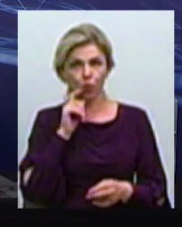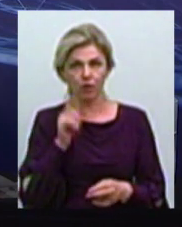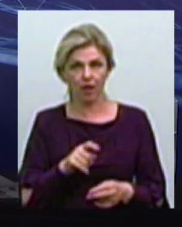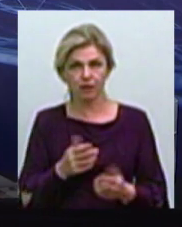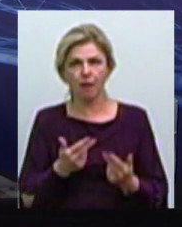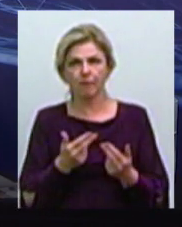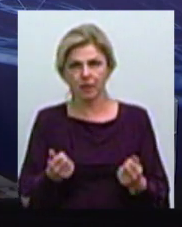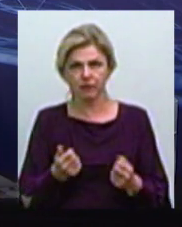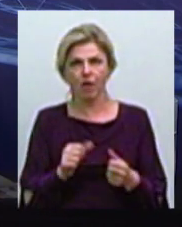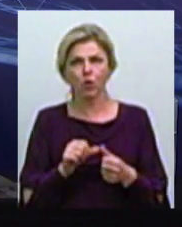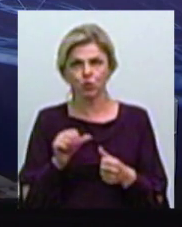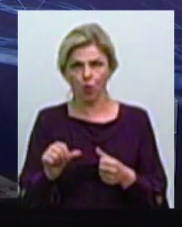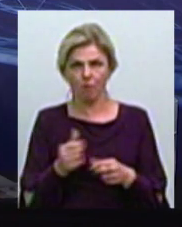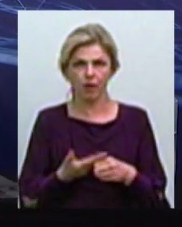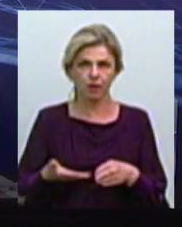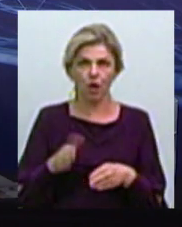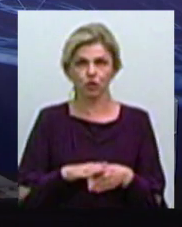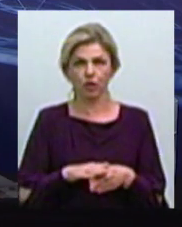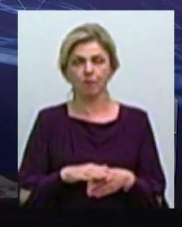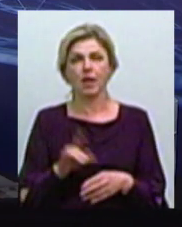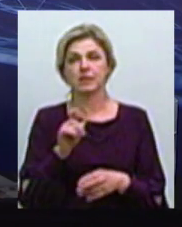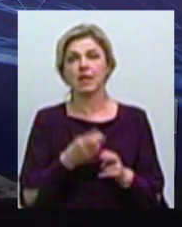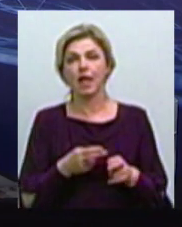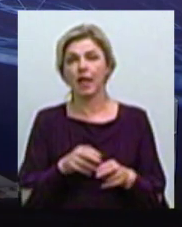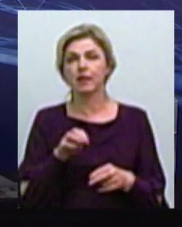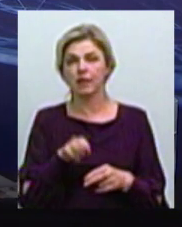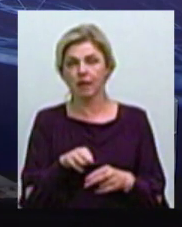особо тяжким. И за этим стоит много